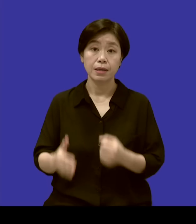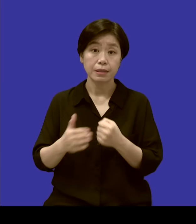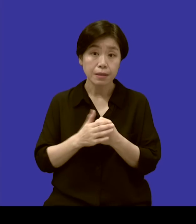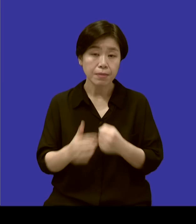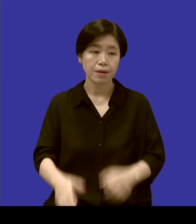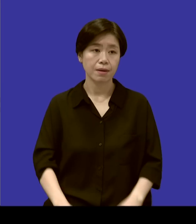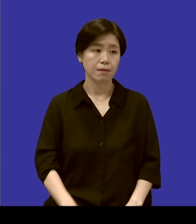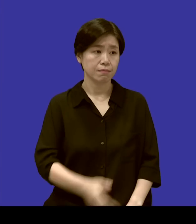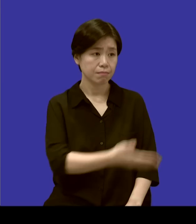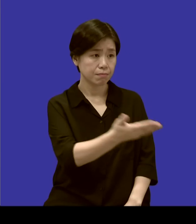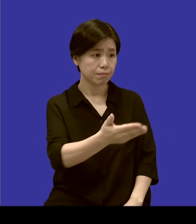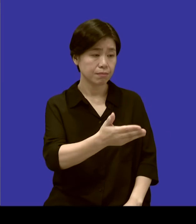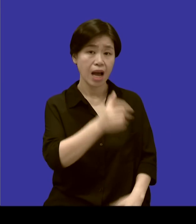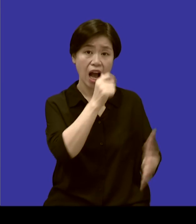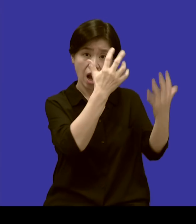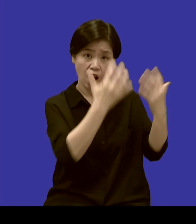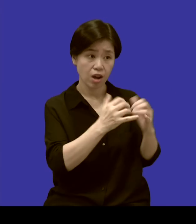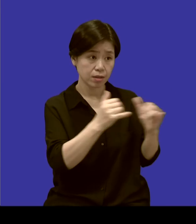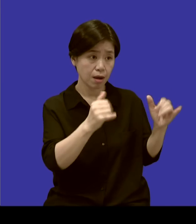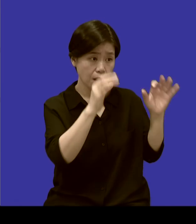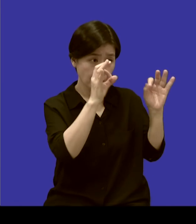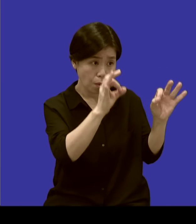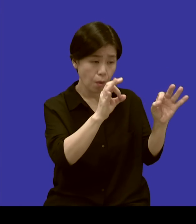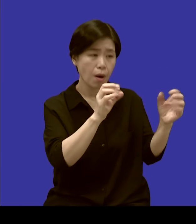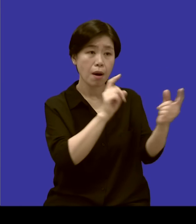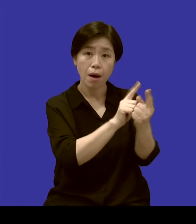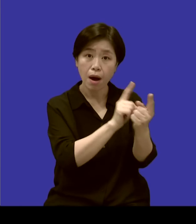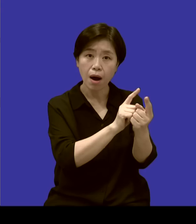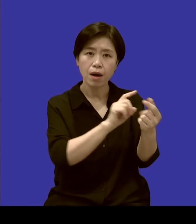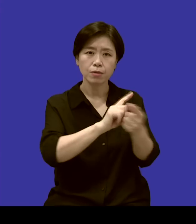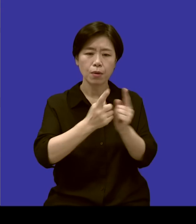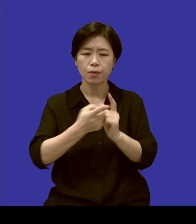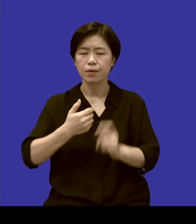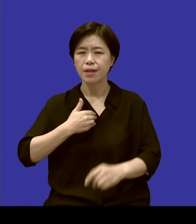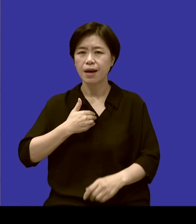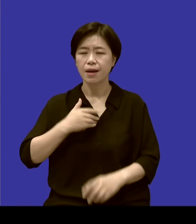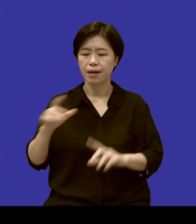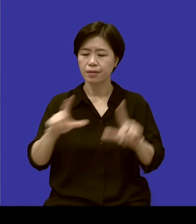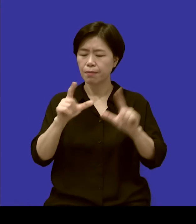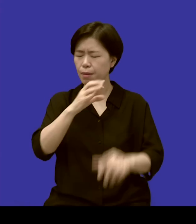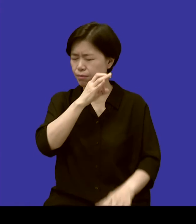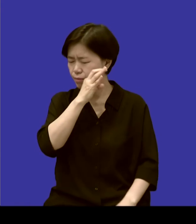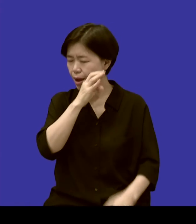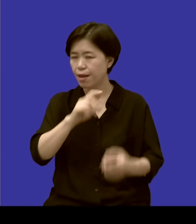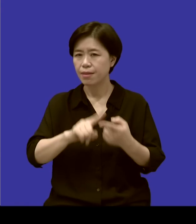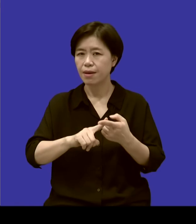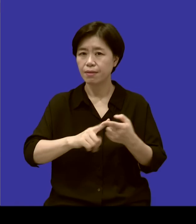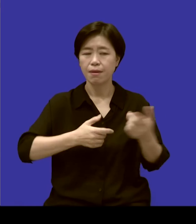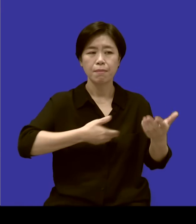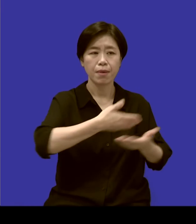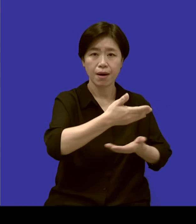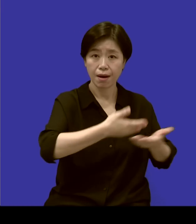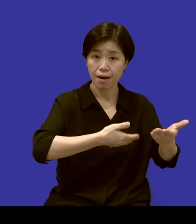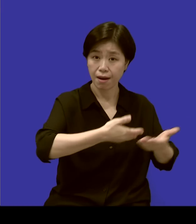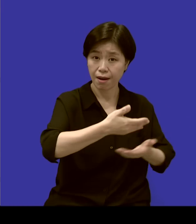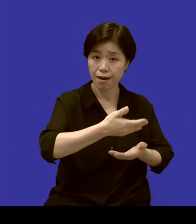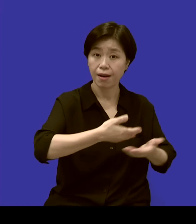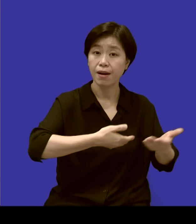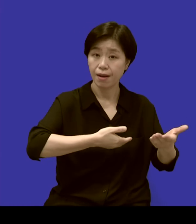내 삶의 이야기들, 부끄러운 이야기들도 하고 네, 네. 그리고 또 그들의 내 간증 얘기도 하고 그러면